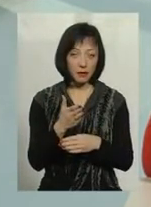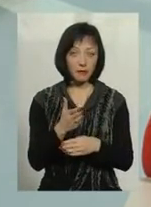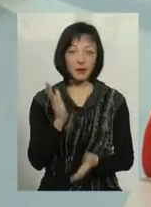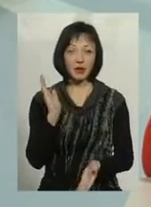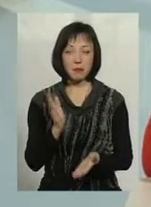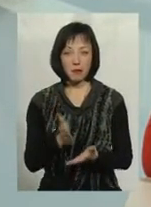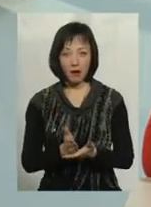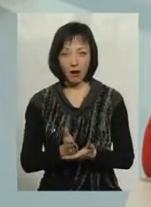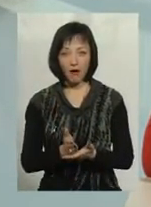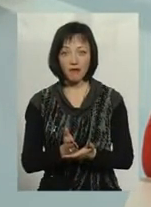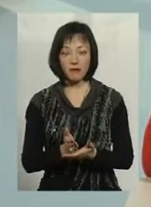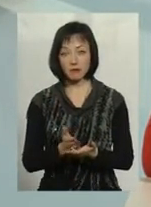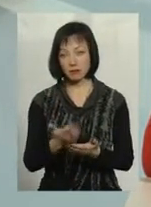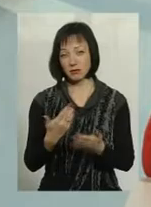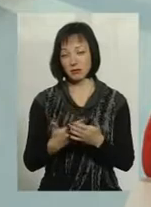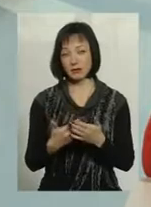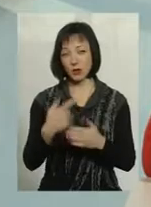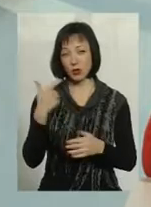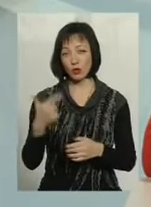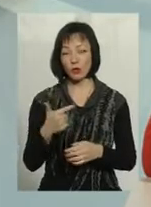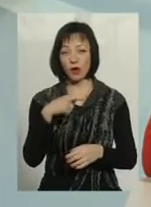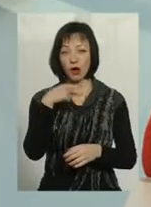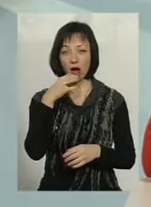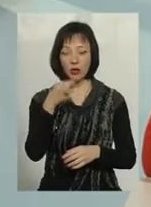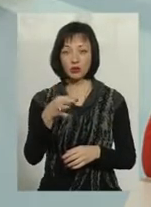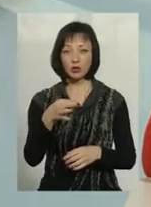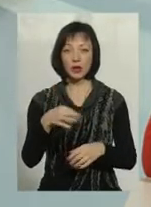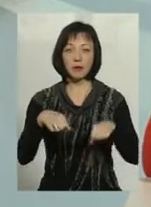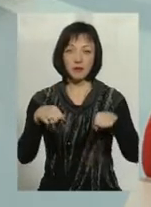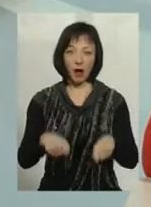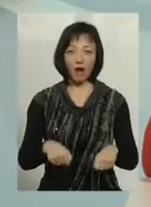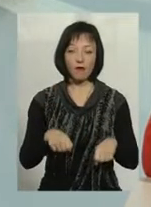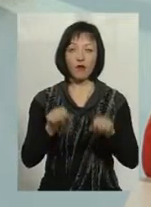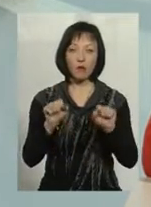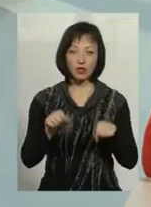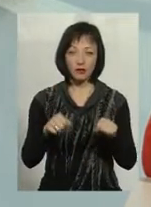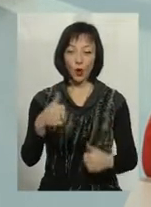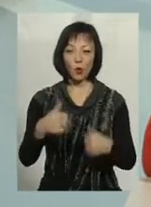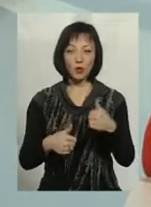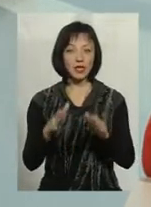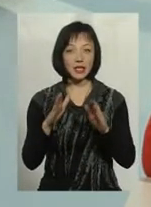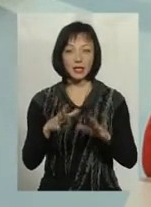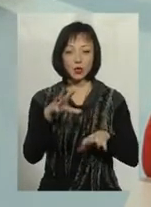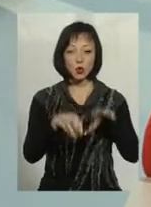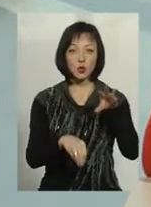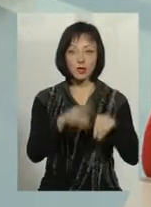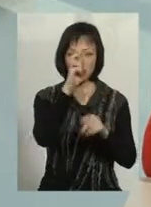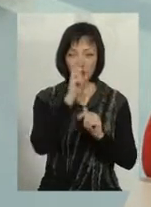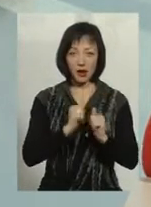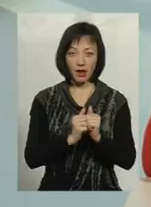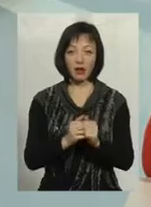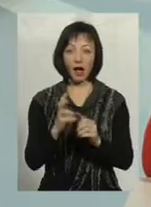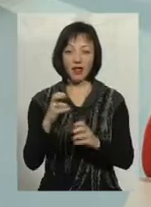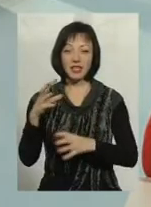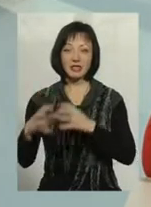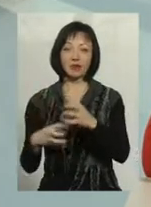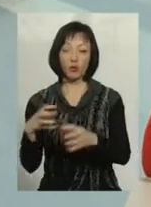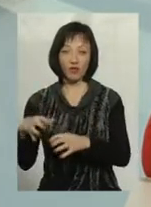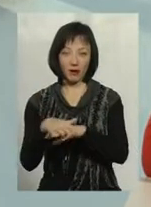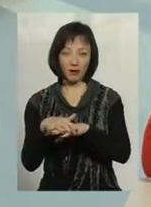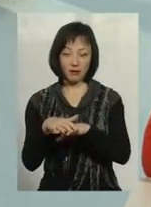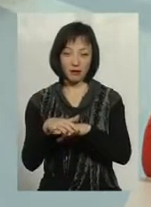по сировині, то давайте ми скажемо, що ми сьогодні в змозі зорганізувати виробничі процеси таким чином,